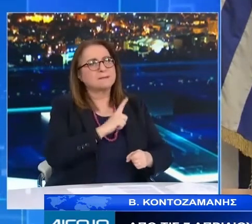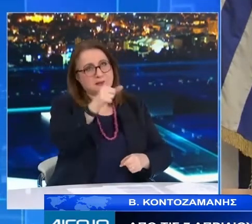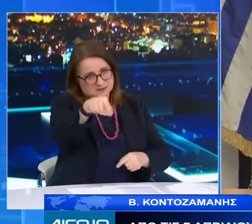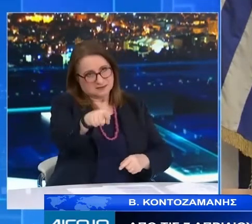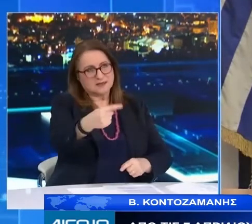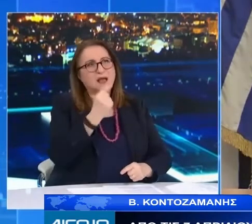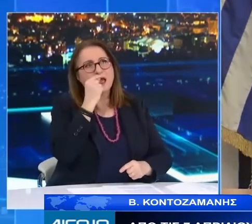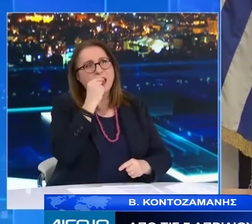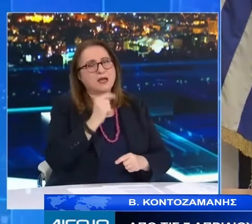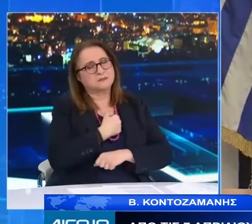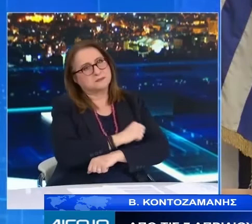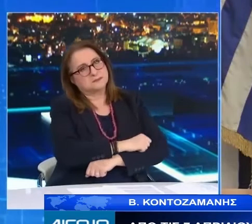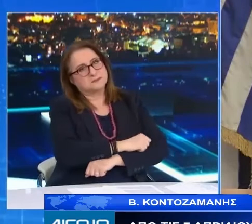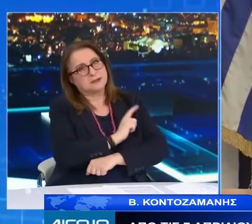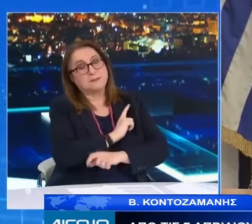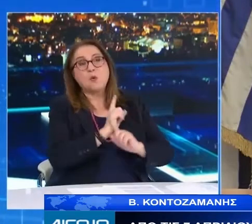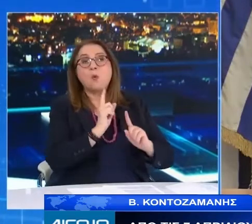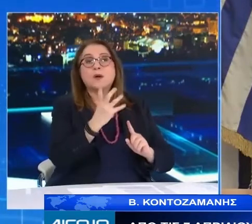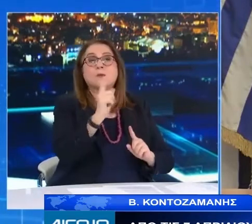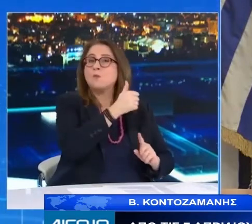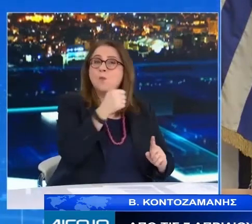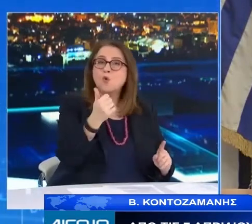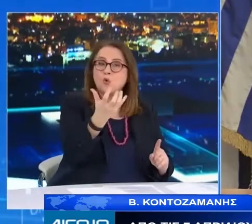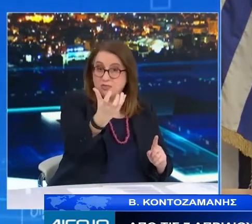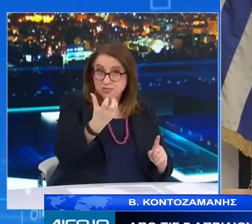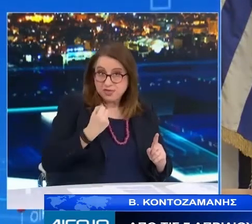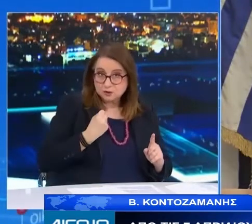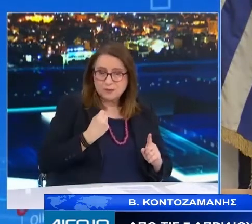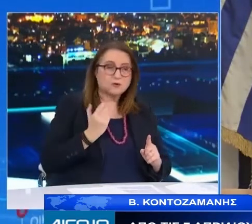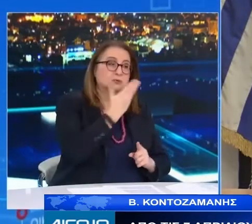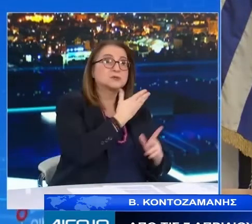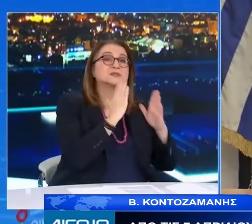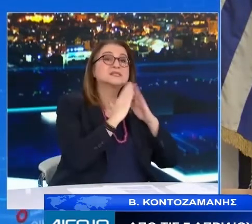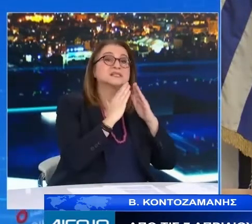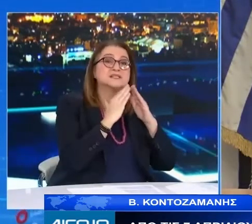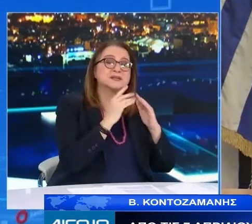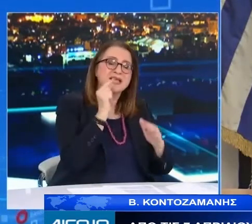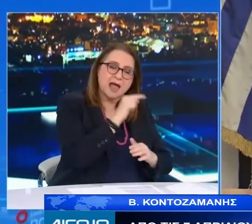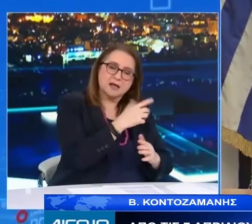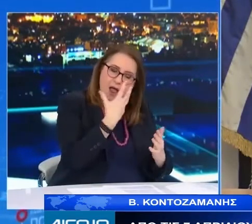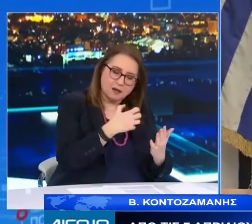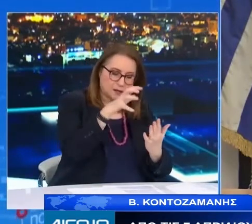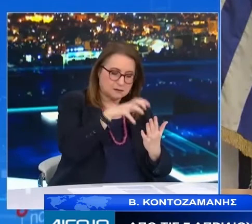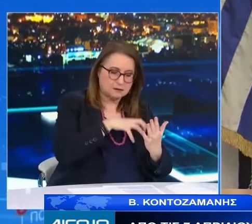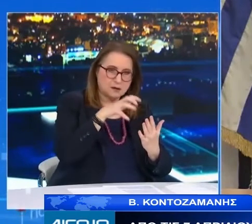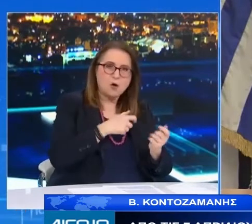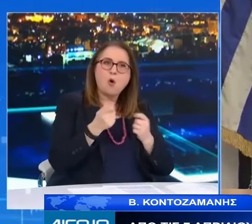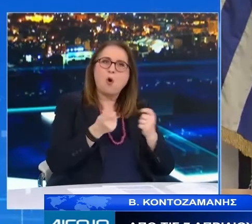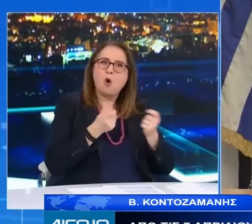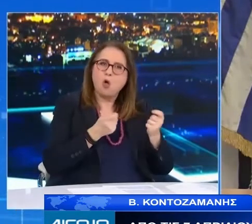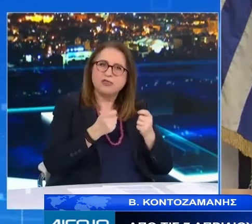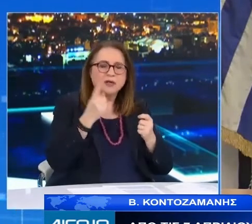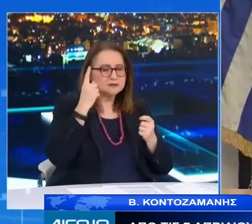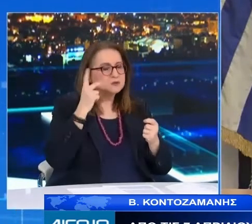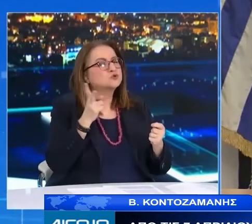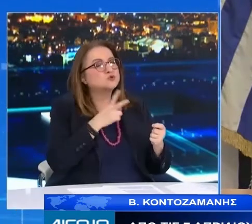self-test, μέσα στην οποία θα υπάρχουν σαφείς έντυπες οδηγίες στα ελληνικά για τη σωστή λήψη του δείγματος